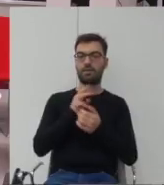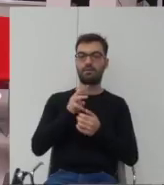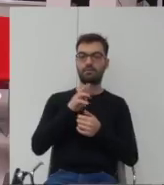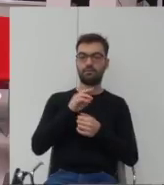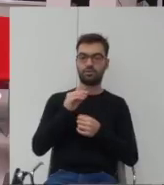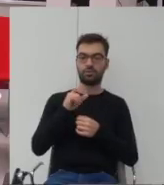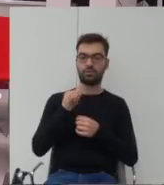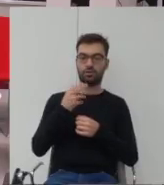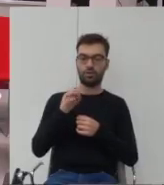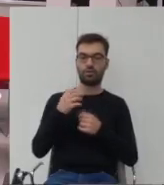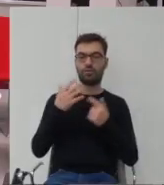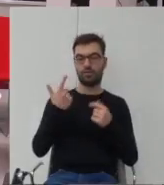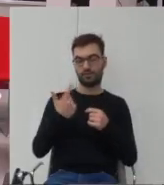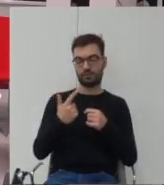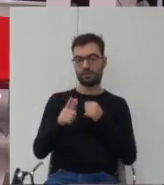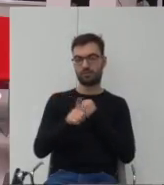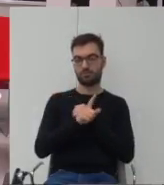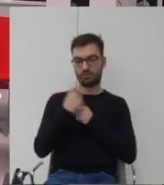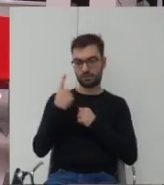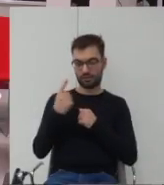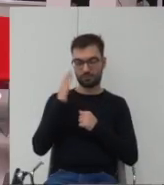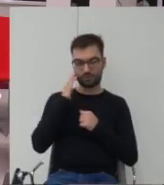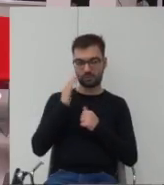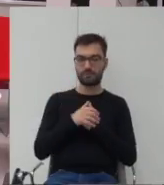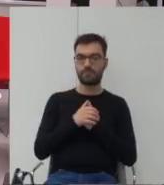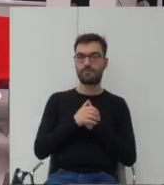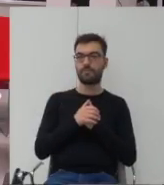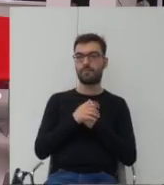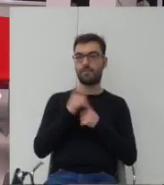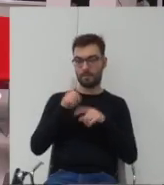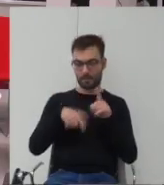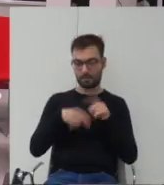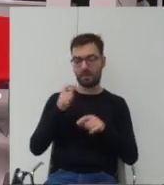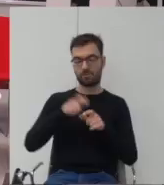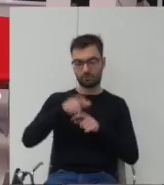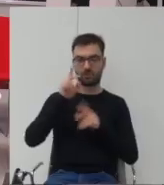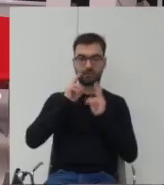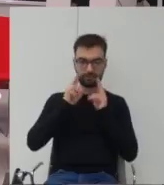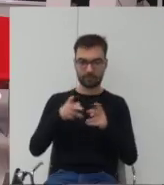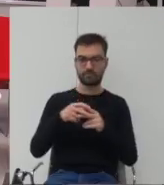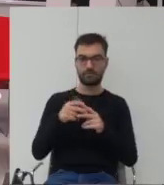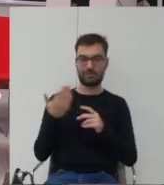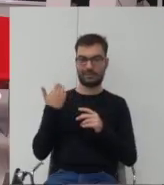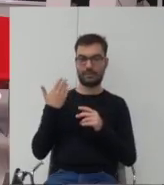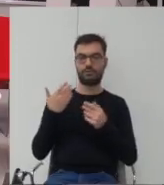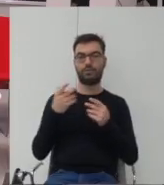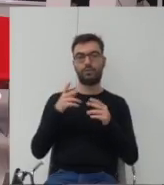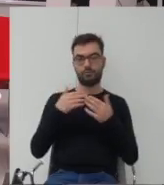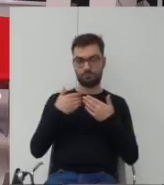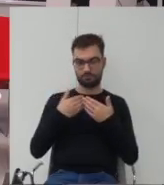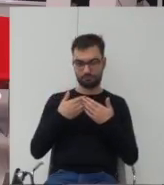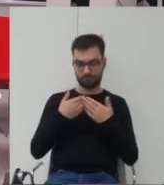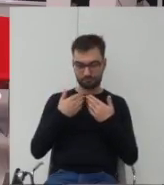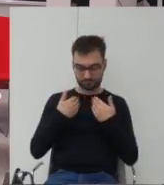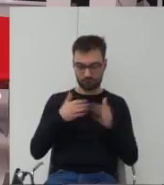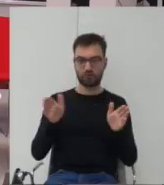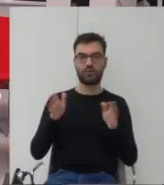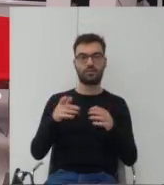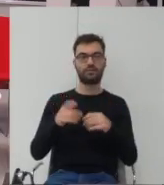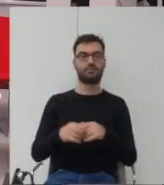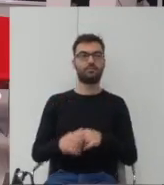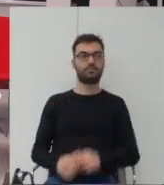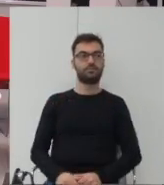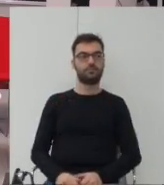Wrzeciono 2/71, funkcjonujący, istniejący budynek, niedawno oddany do